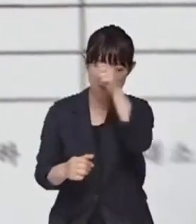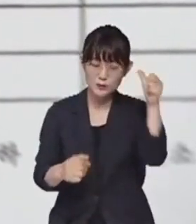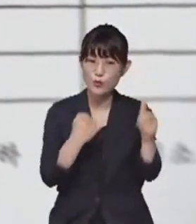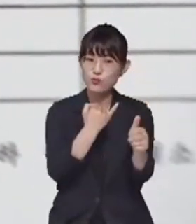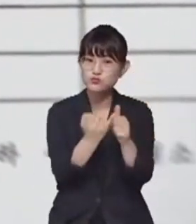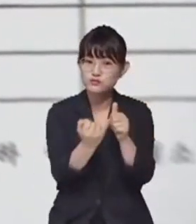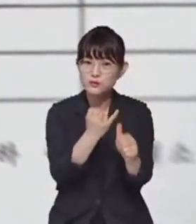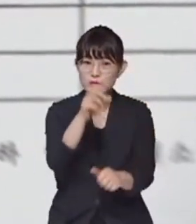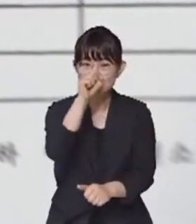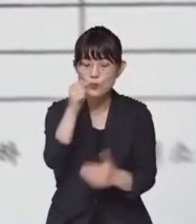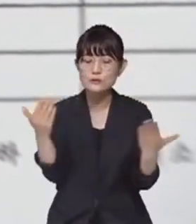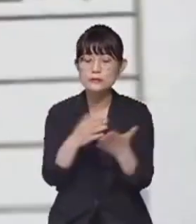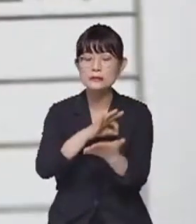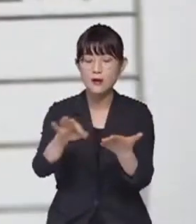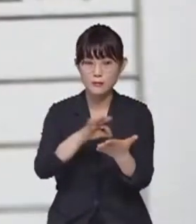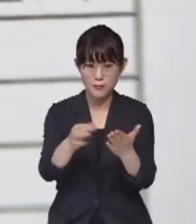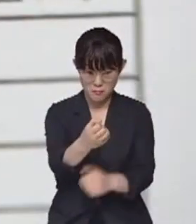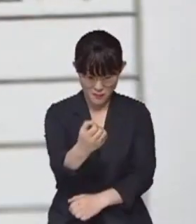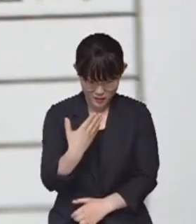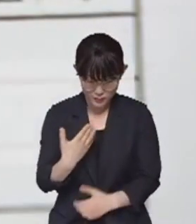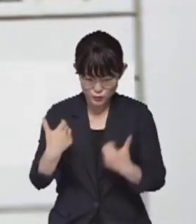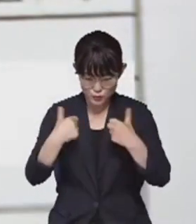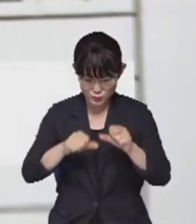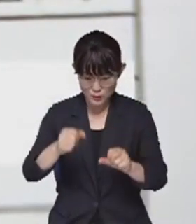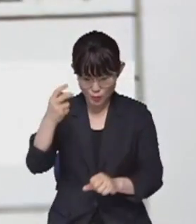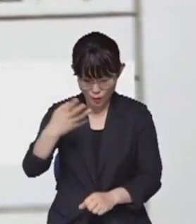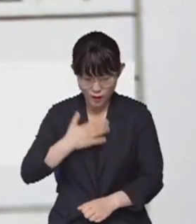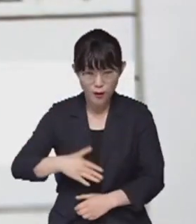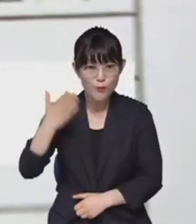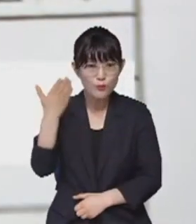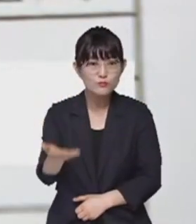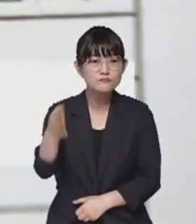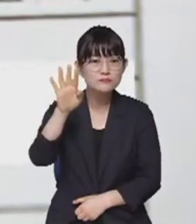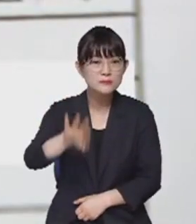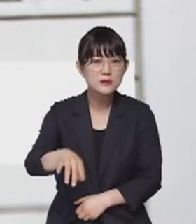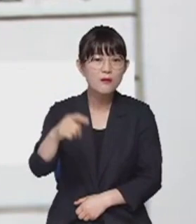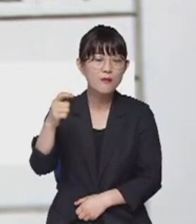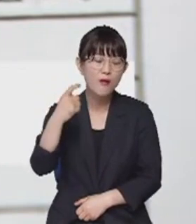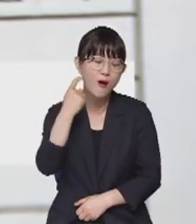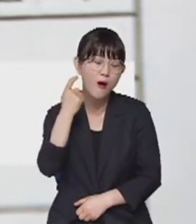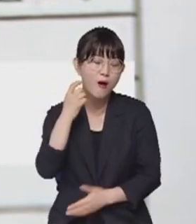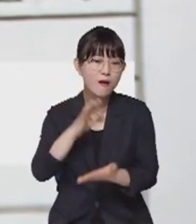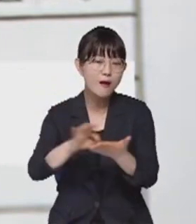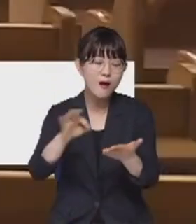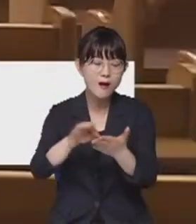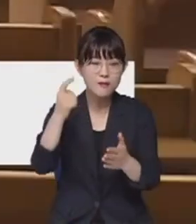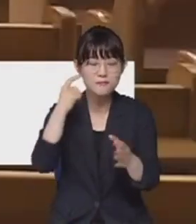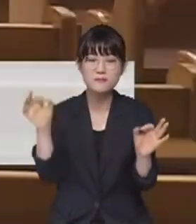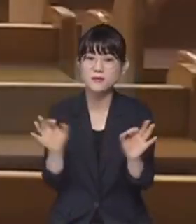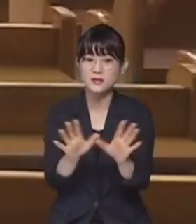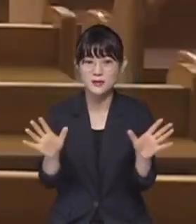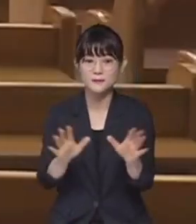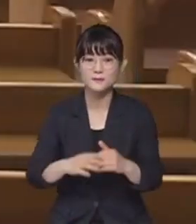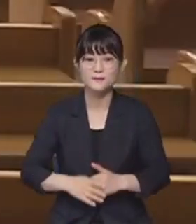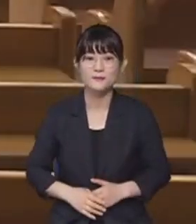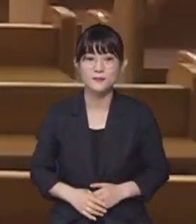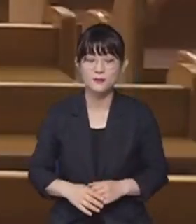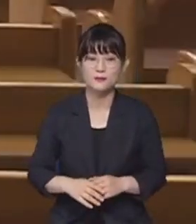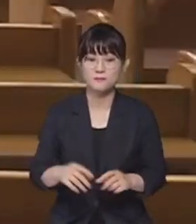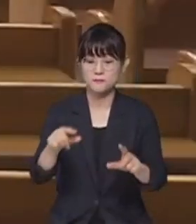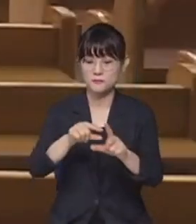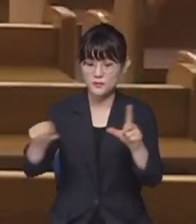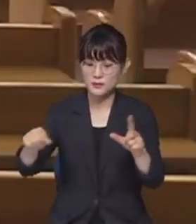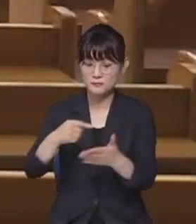쓰겠다고 주민등록번호를 요구하자 응했는데 이런 식으로 사용했을 줄은 몰랐다고 주장했습니다. 일부